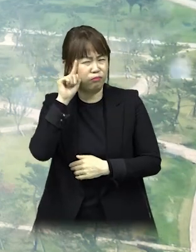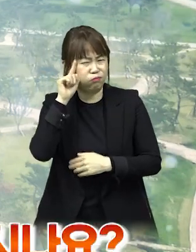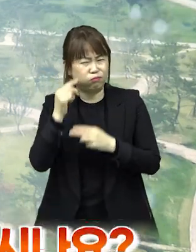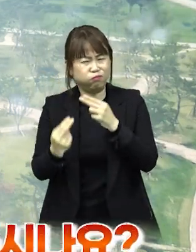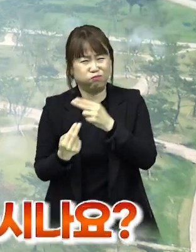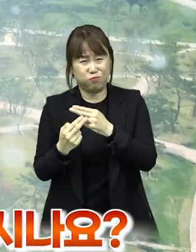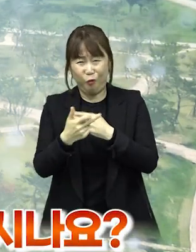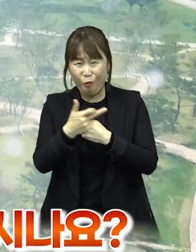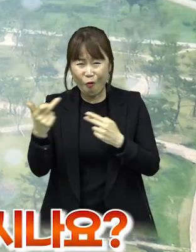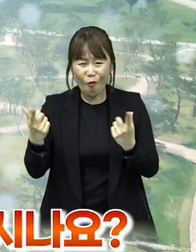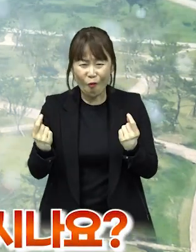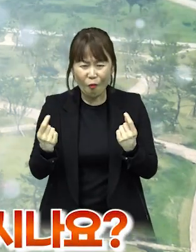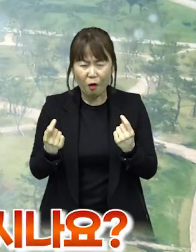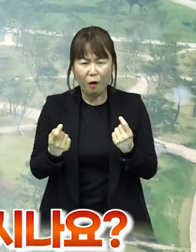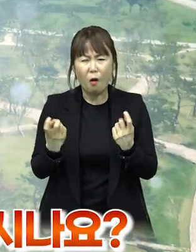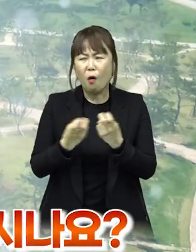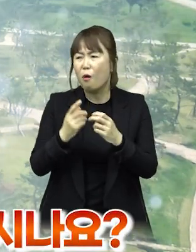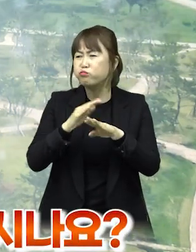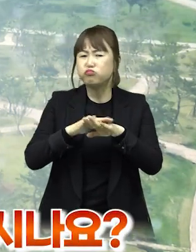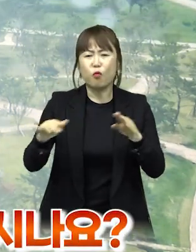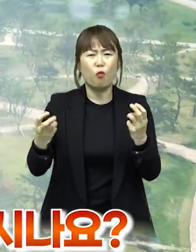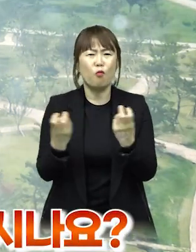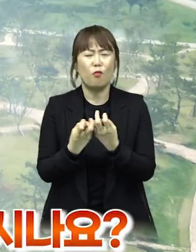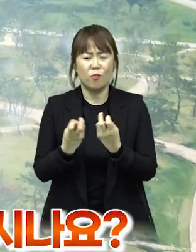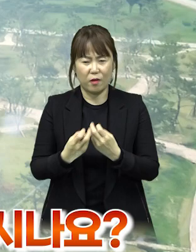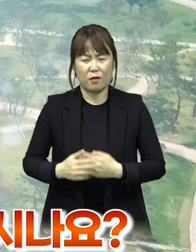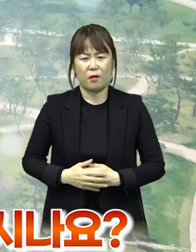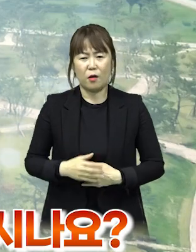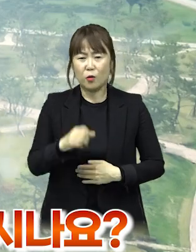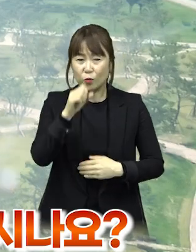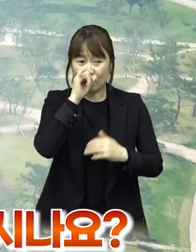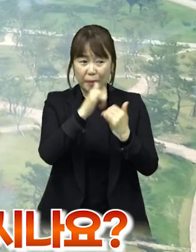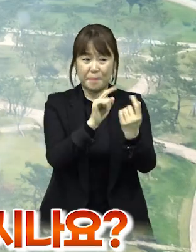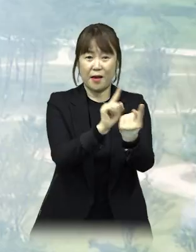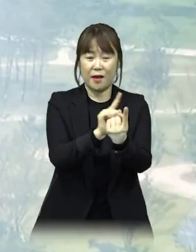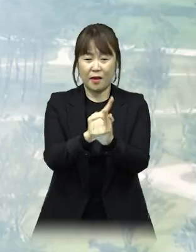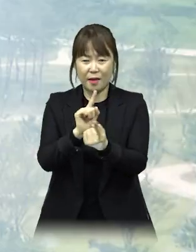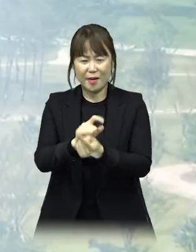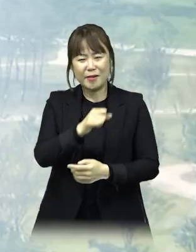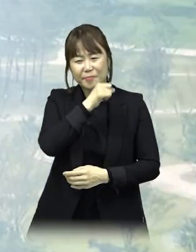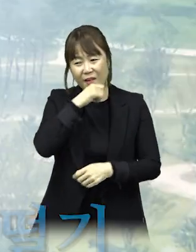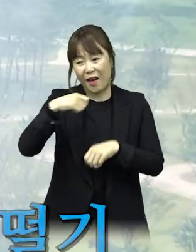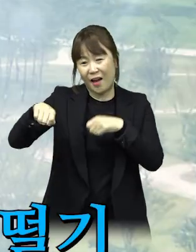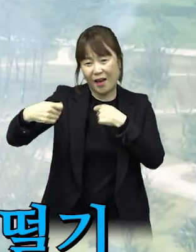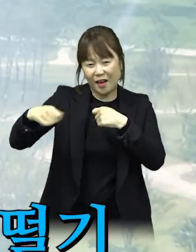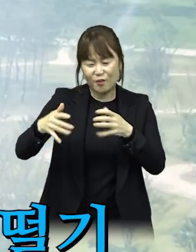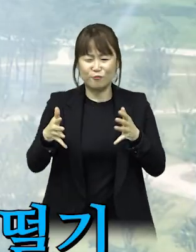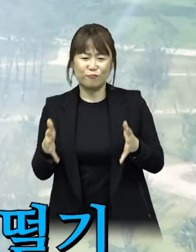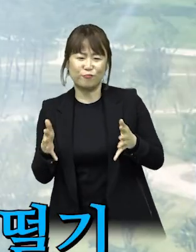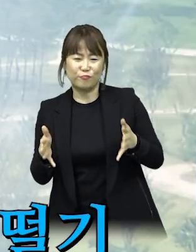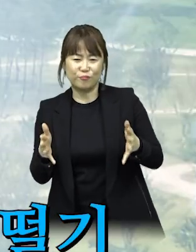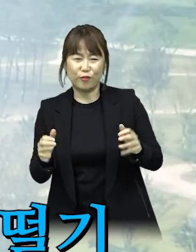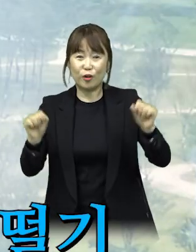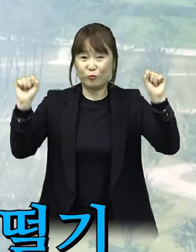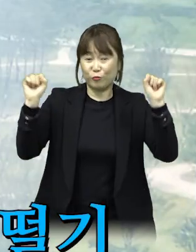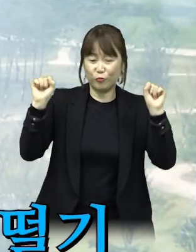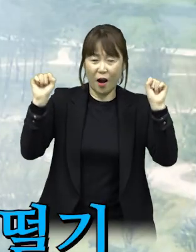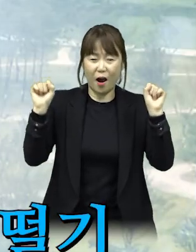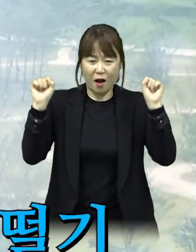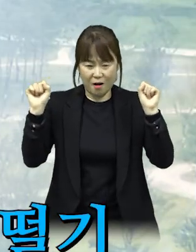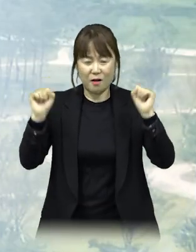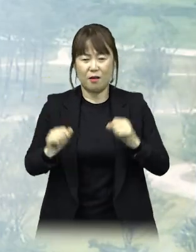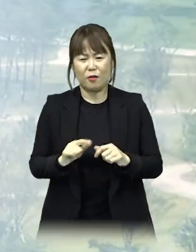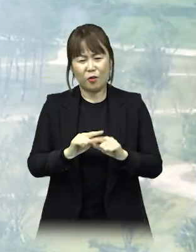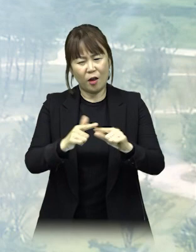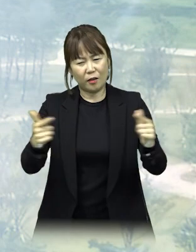현대사회. 매일매일 쌓이는 스트레스 해소는 어떻게들 하세요? 좋은 사람들을 만나 맛있는 거 먹으면서 수다